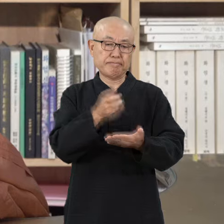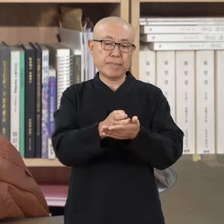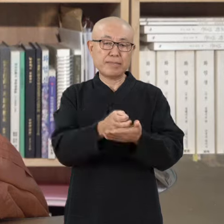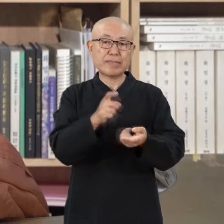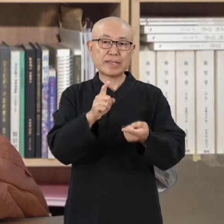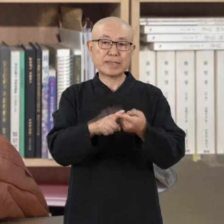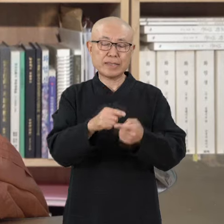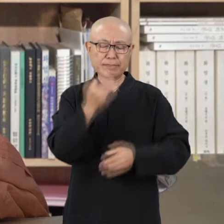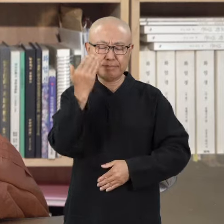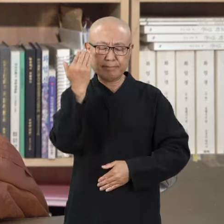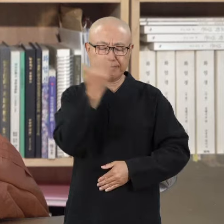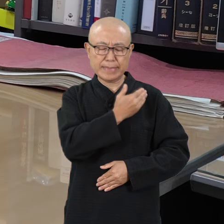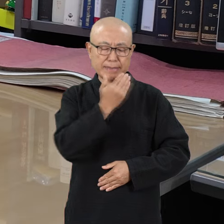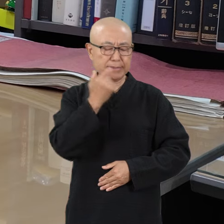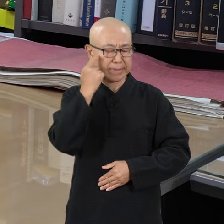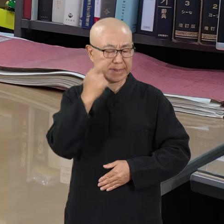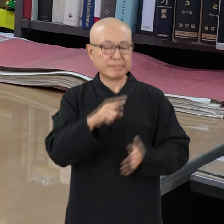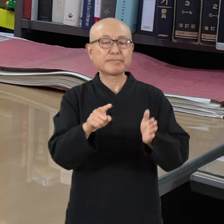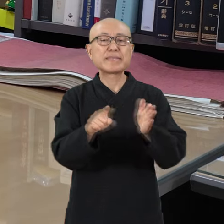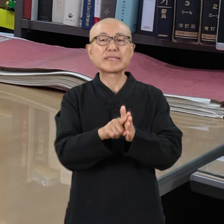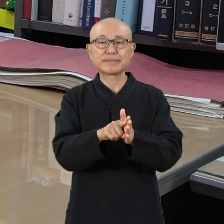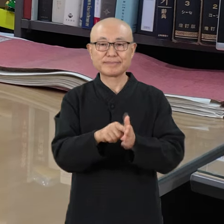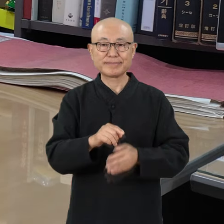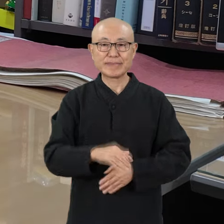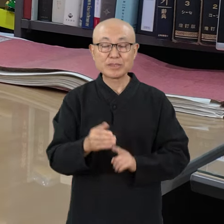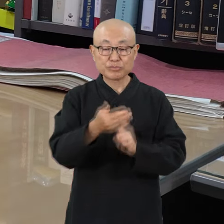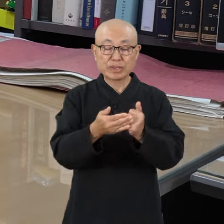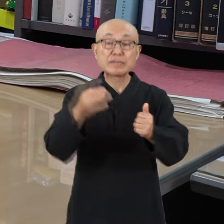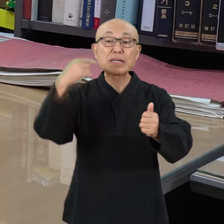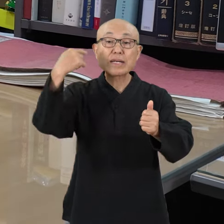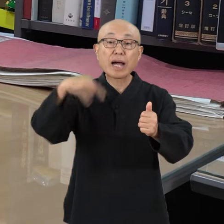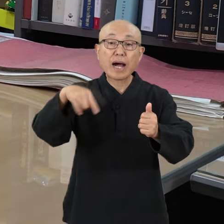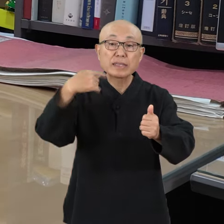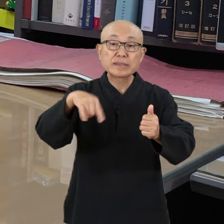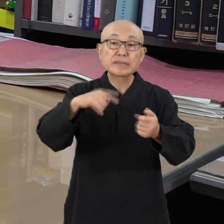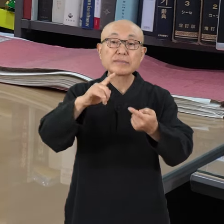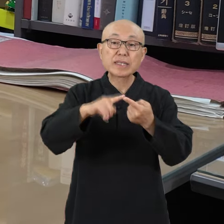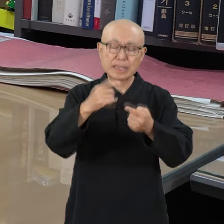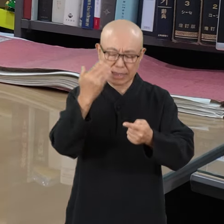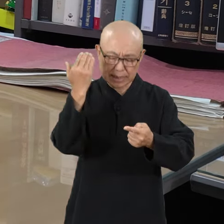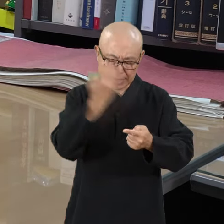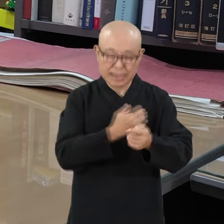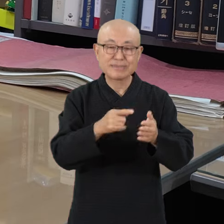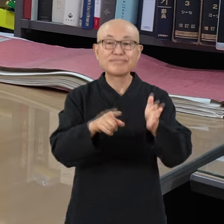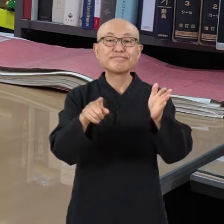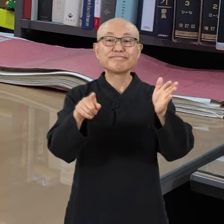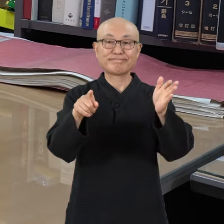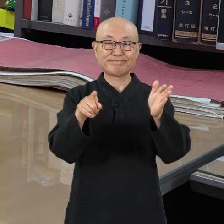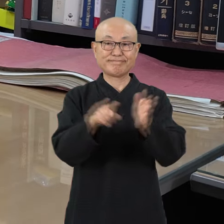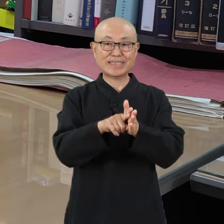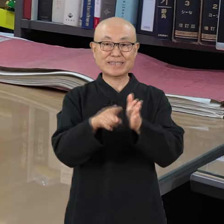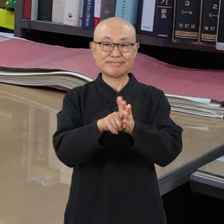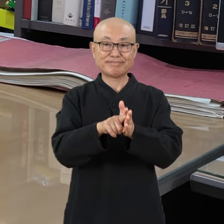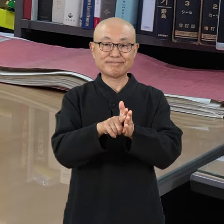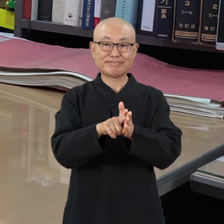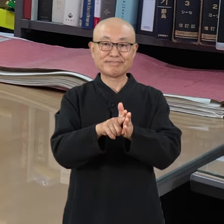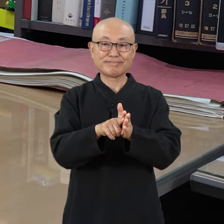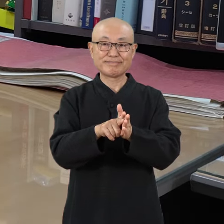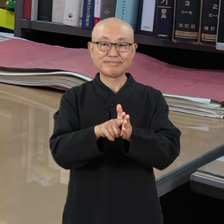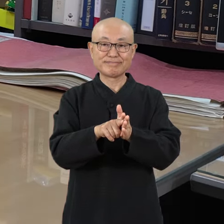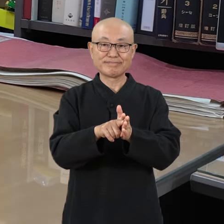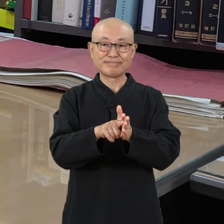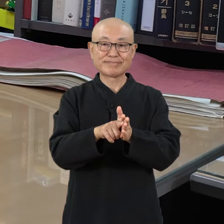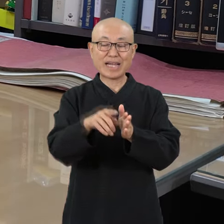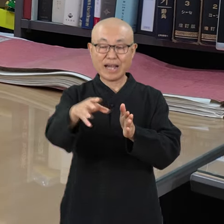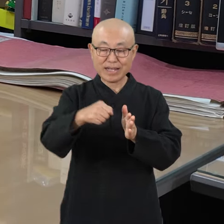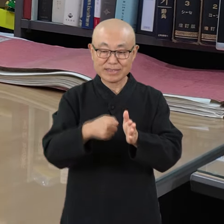맑은 기운으로 믿음. 부처님의 이 가르침에 저는 청정한 믿음을 세웠다고 저 자신이